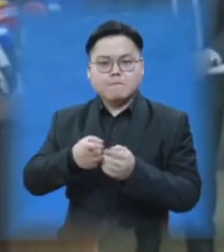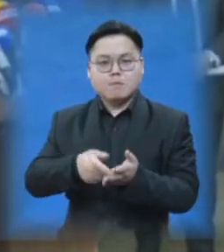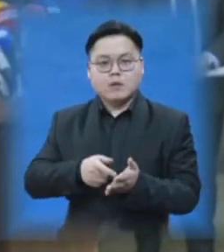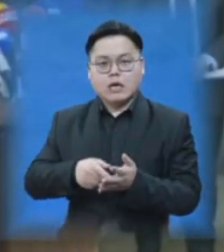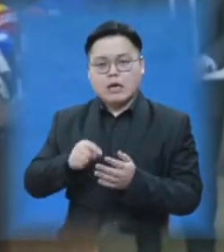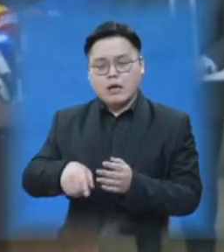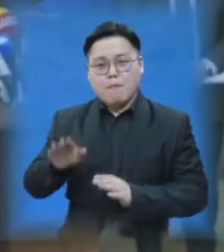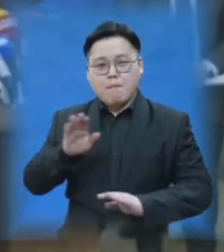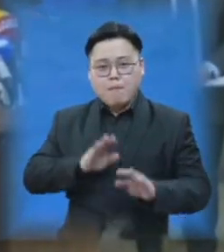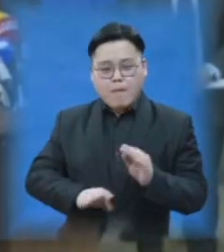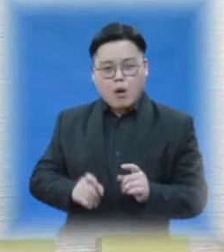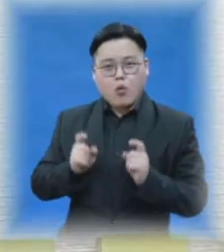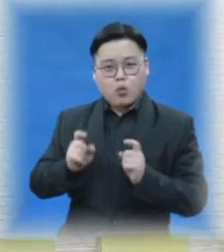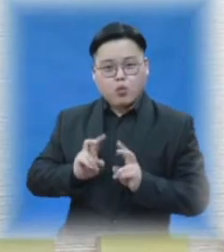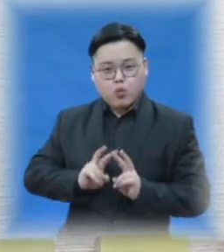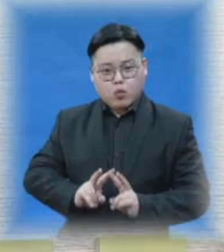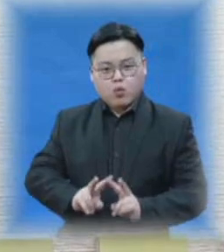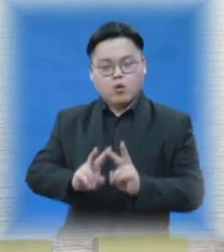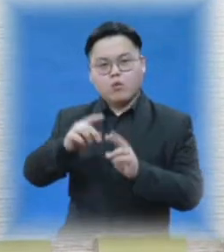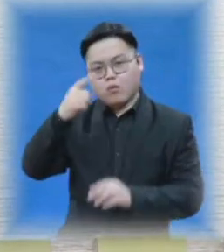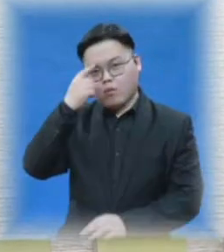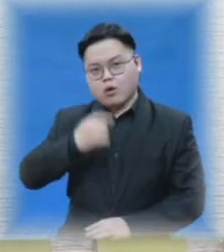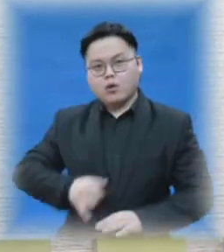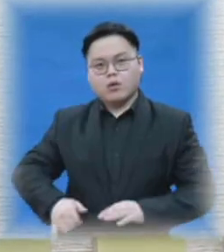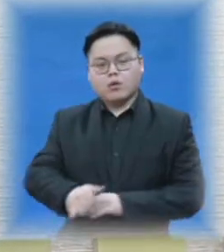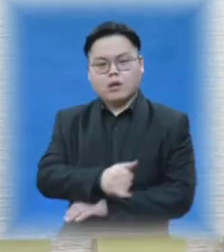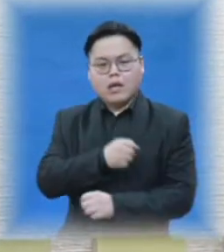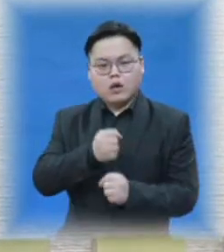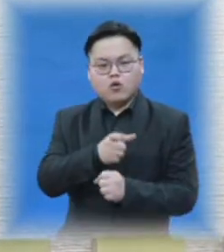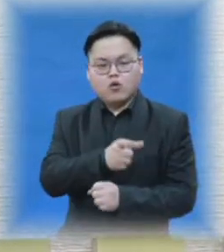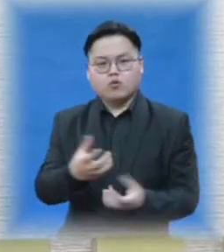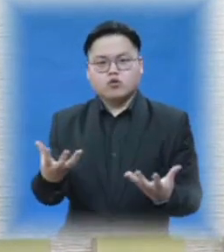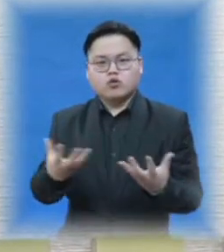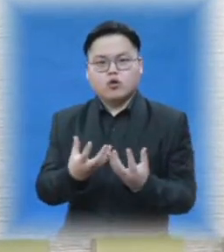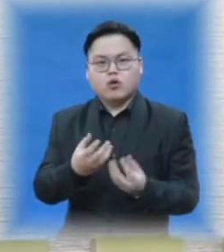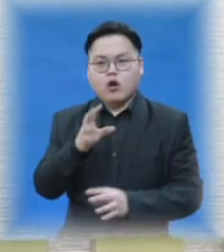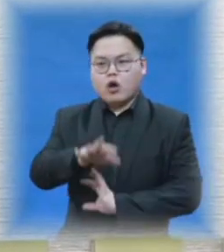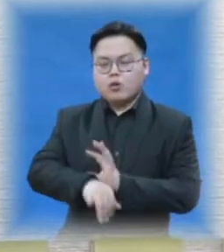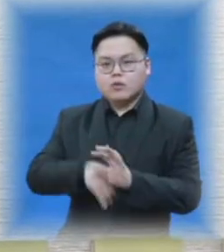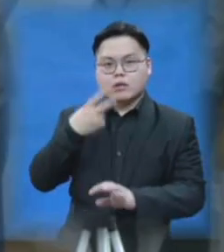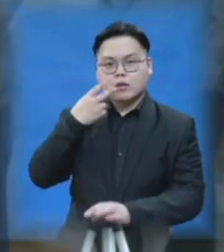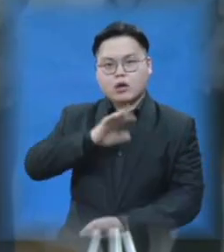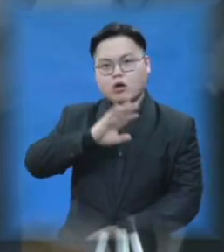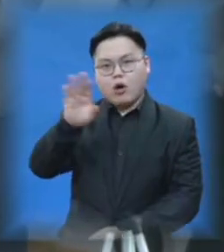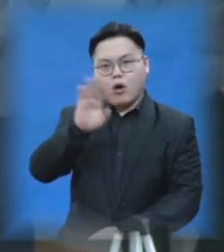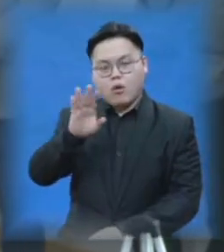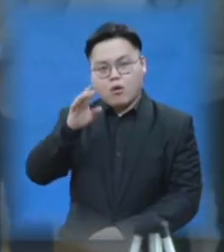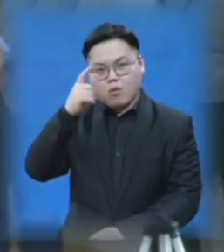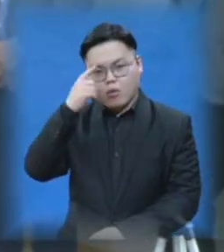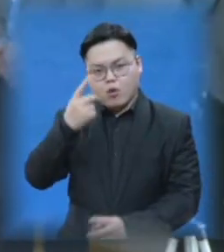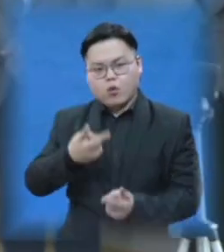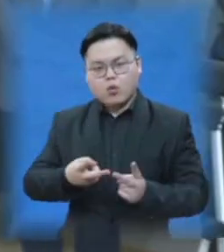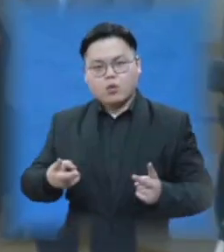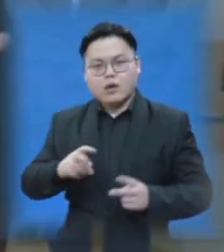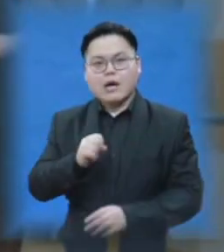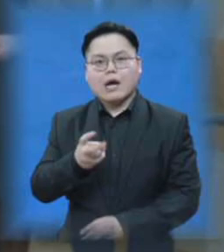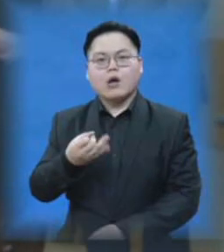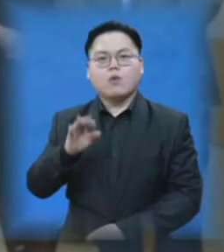байдлыг хэлсээр байвал манай улсын ажиллах хүчний урсгал гадаад руу чиглэх үндэсний аюулгүй байдал нөлөөлөх хэмжээнд